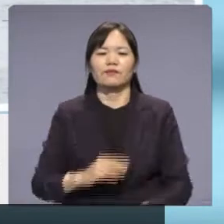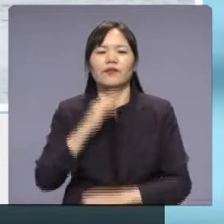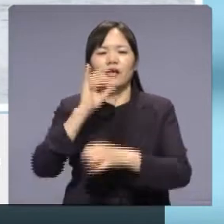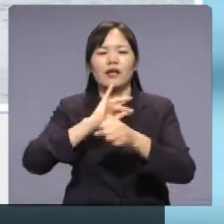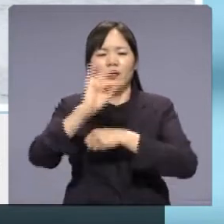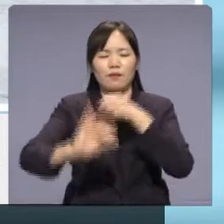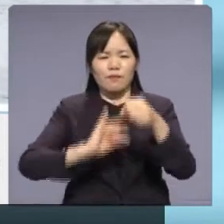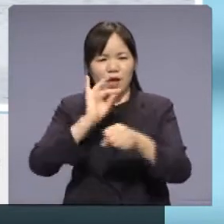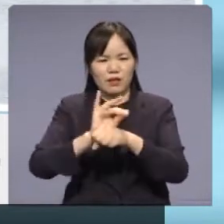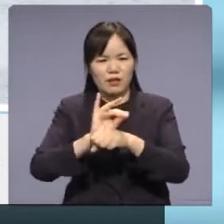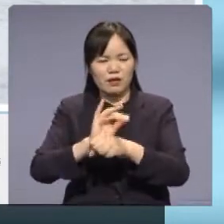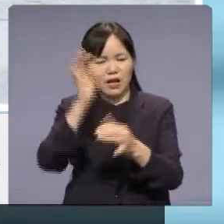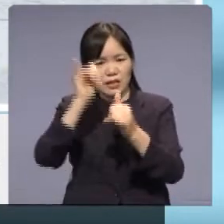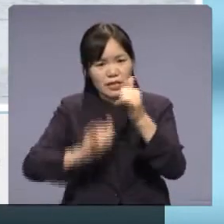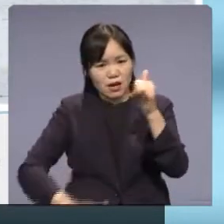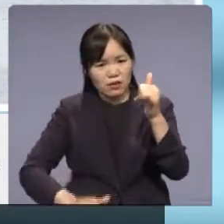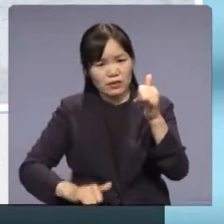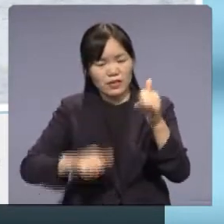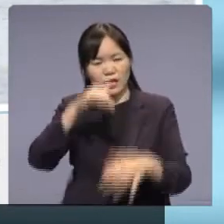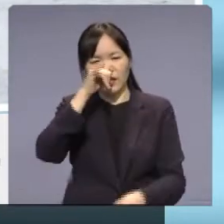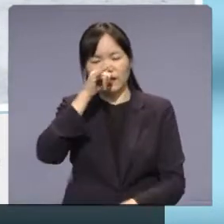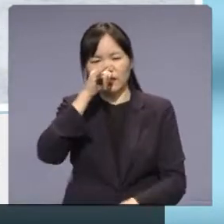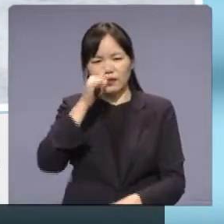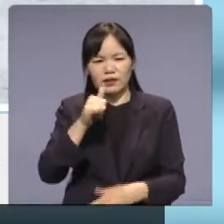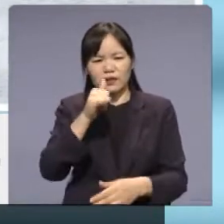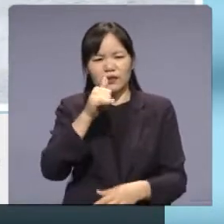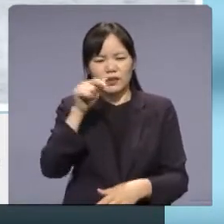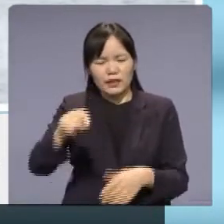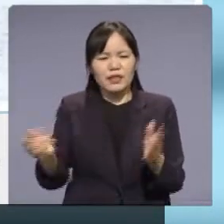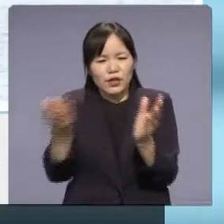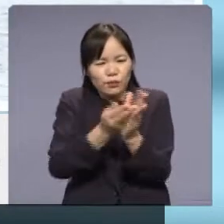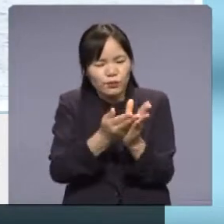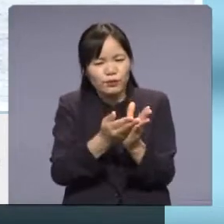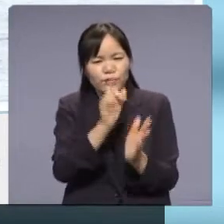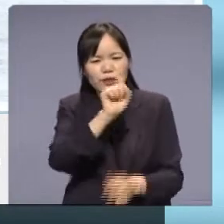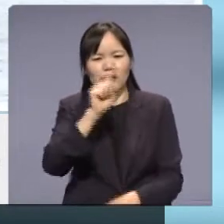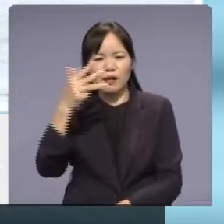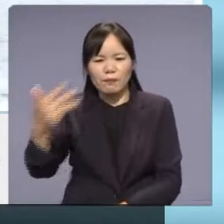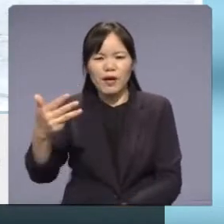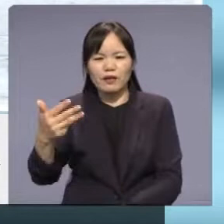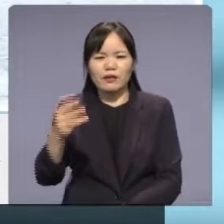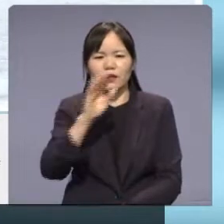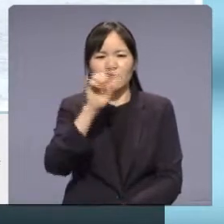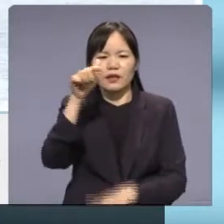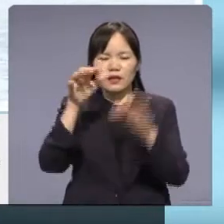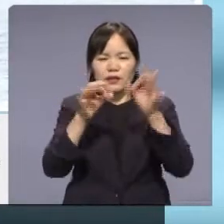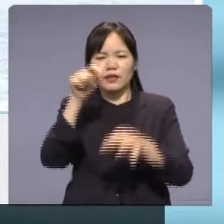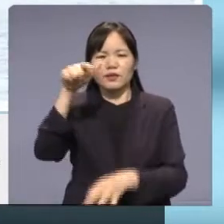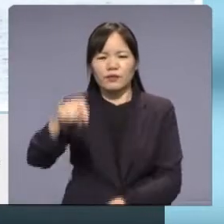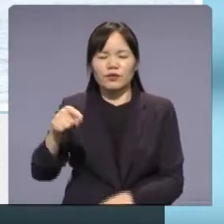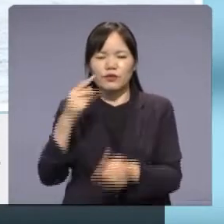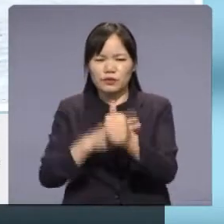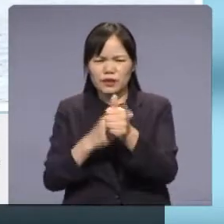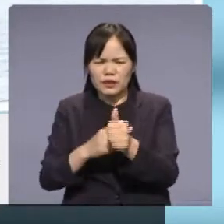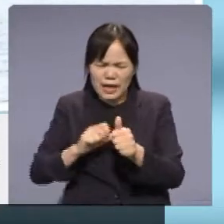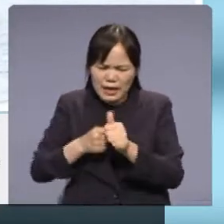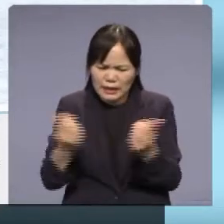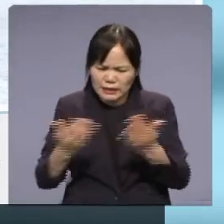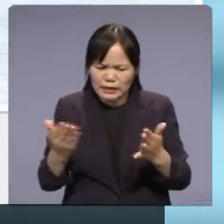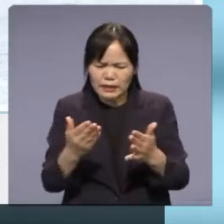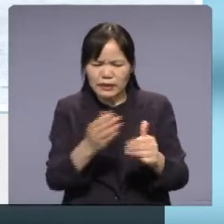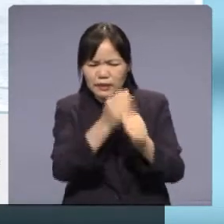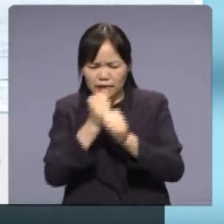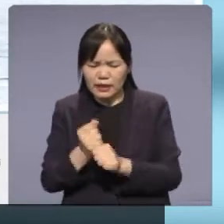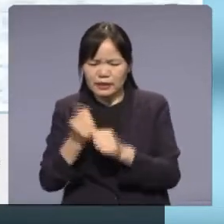동안 역사적인 부분이 있는 그 우리 내항 18부두를 특히 이제 백범 김구 선생님이 강제 노역을 해서 축항을 했던 부분도